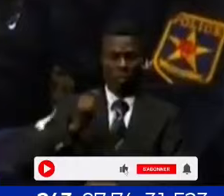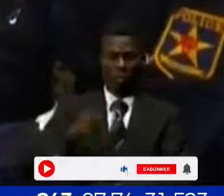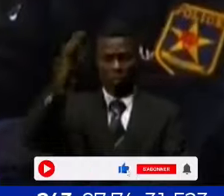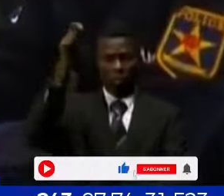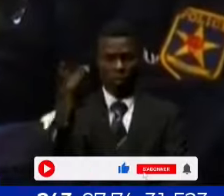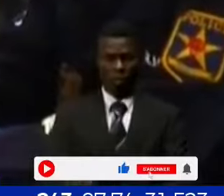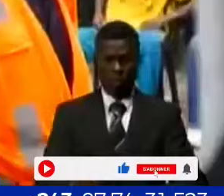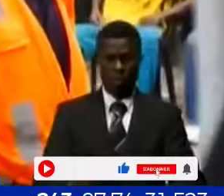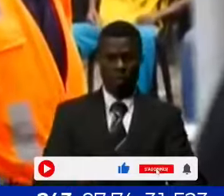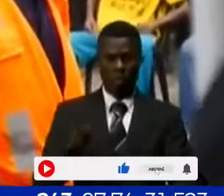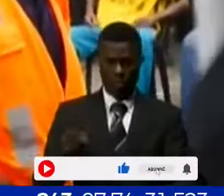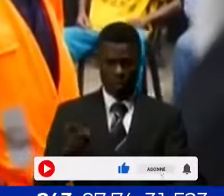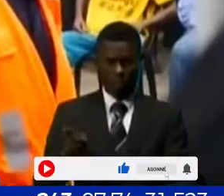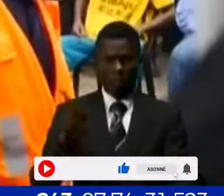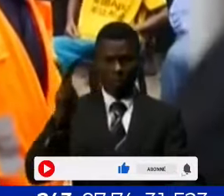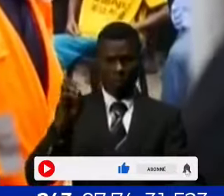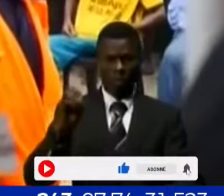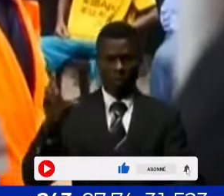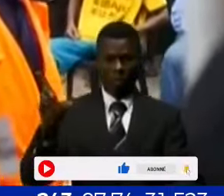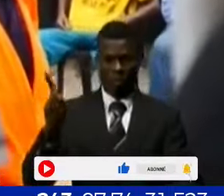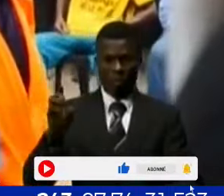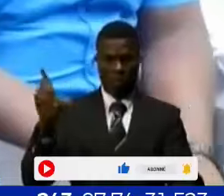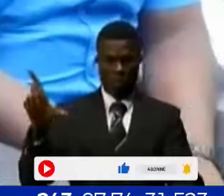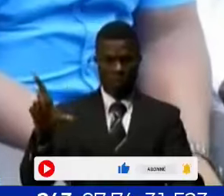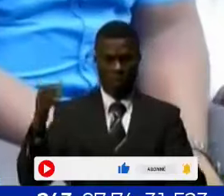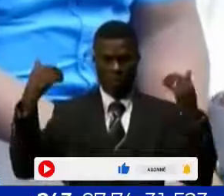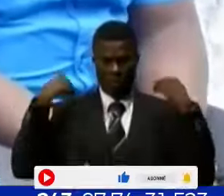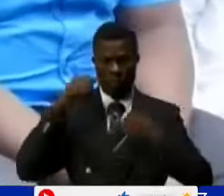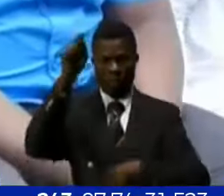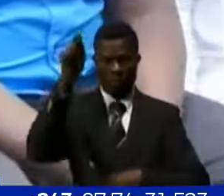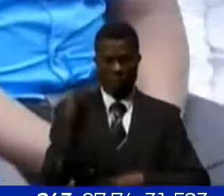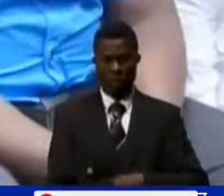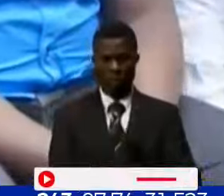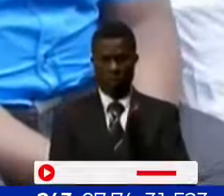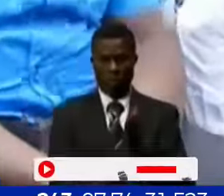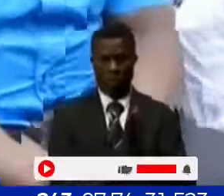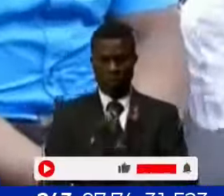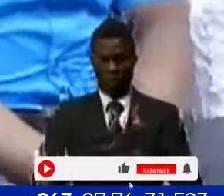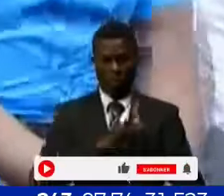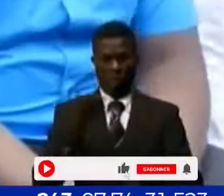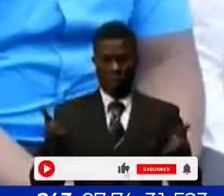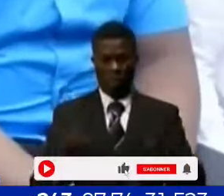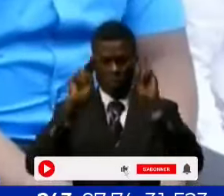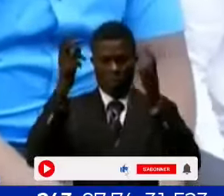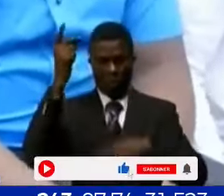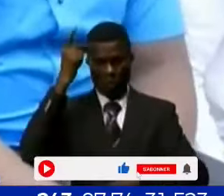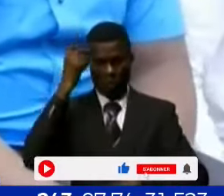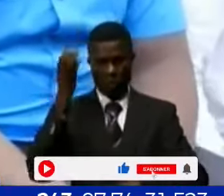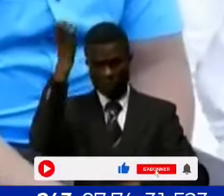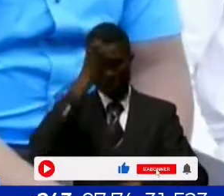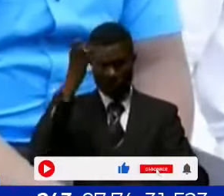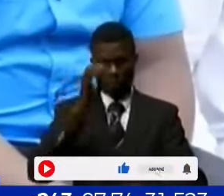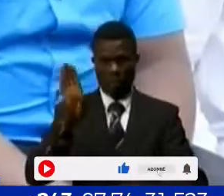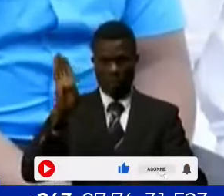au camp Kokolo et qui a connu la participation du commissaire divisionnaire adjoint de la police ville de Kinshasa, le général